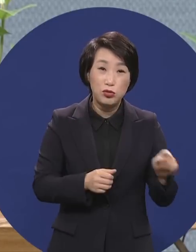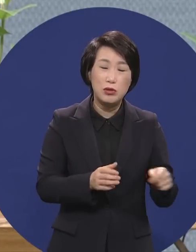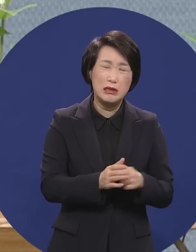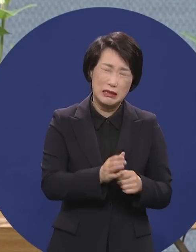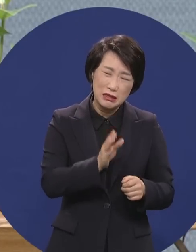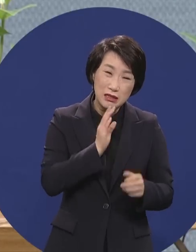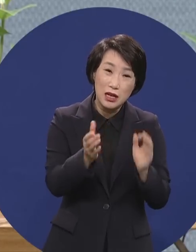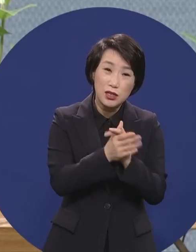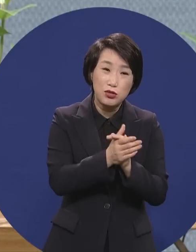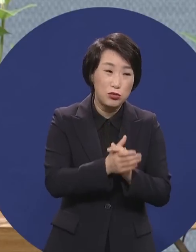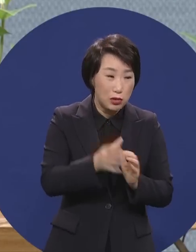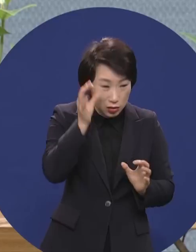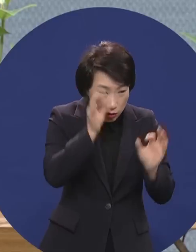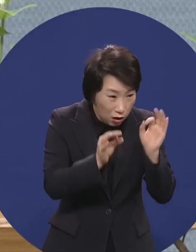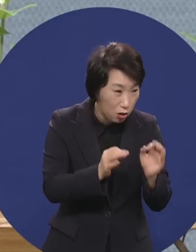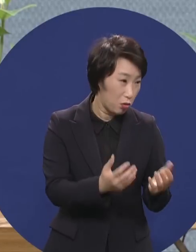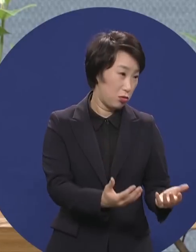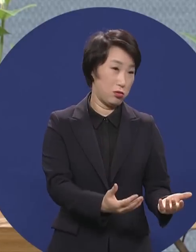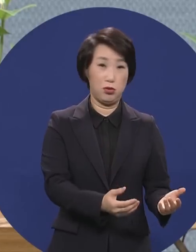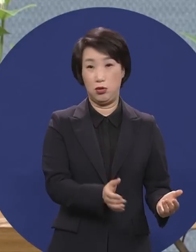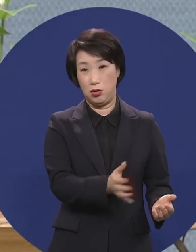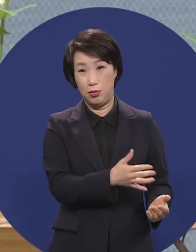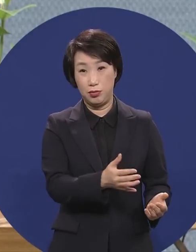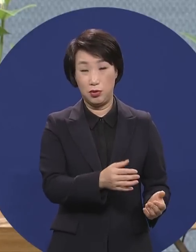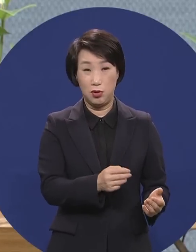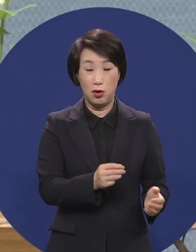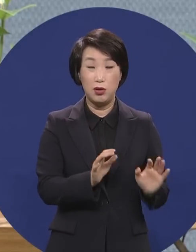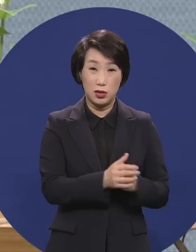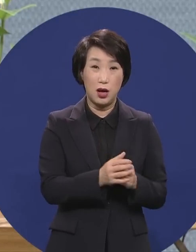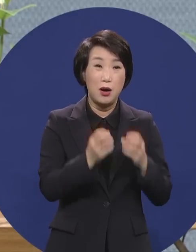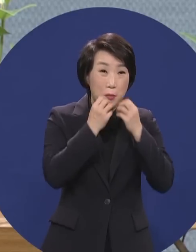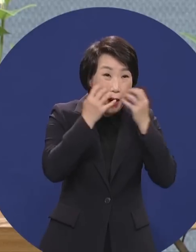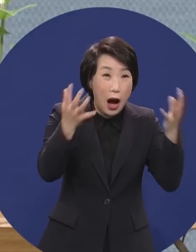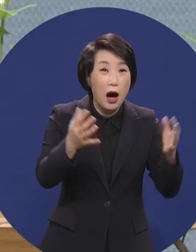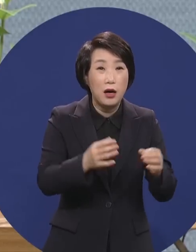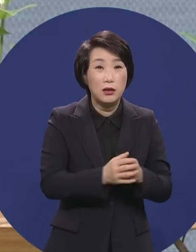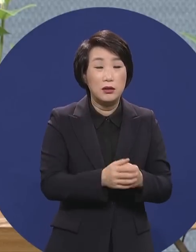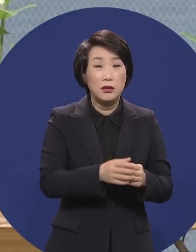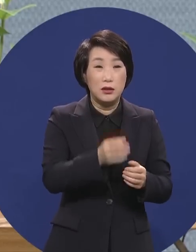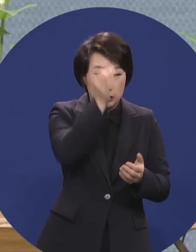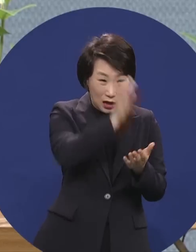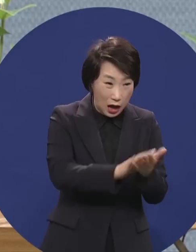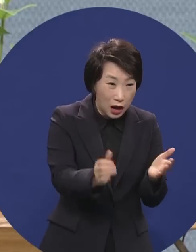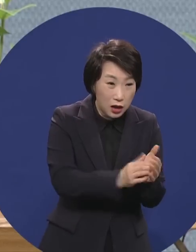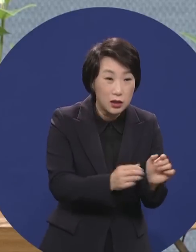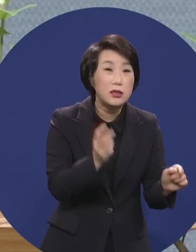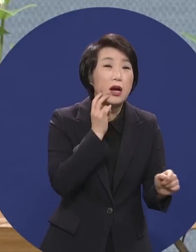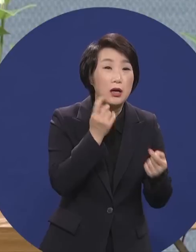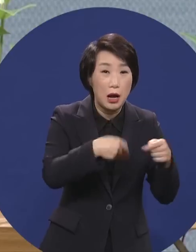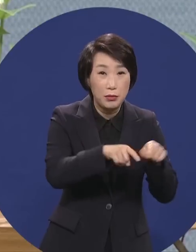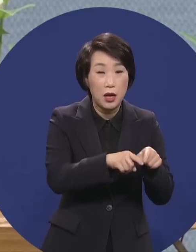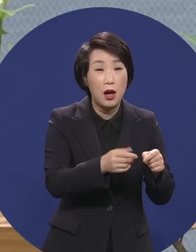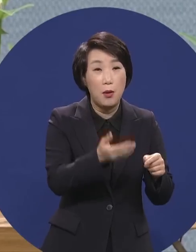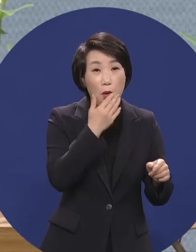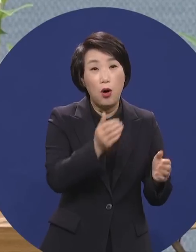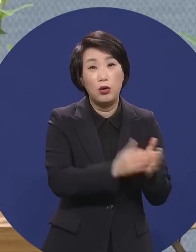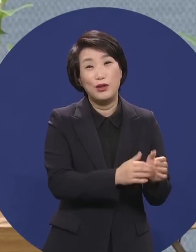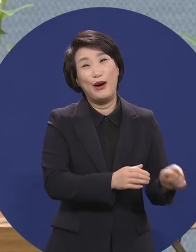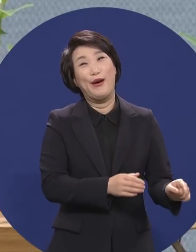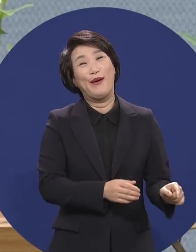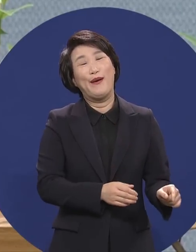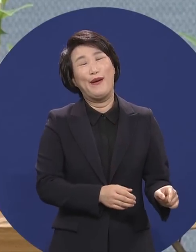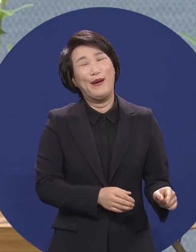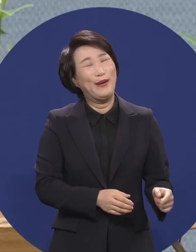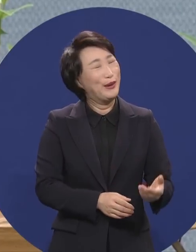진정한 친구는 찾아볼 수가 없습니다. 허랑방탕했다는 말은 창기와 더불어 먹었다는 것은